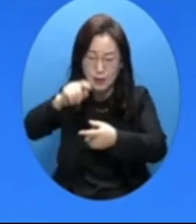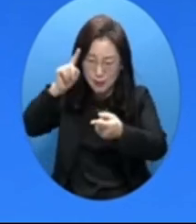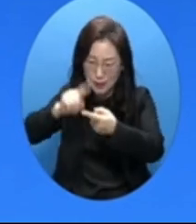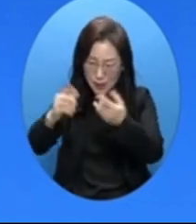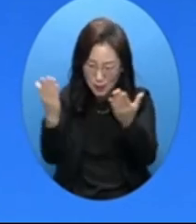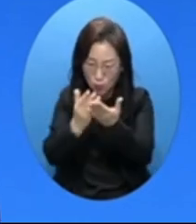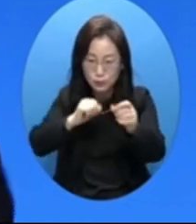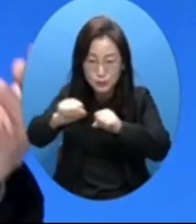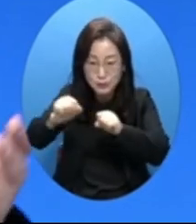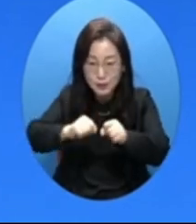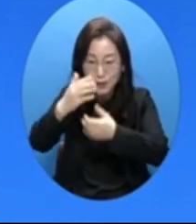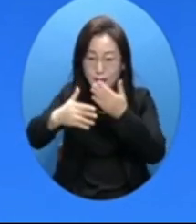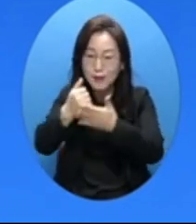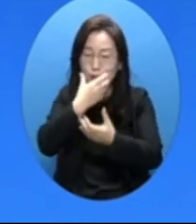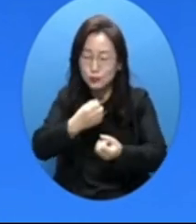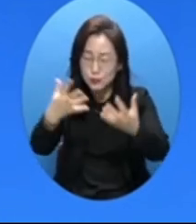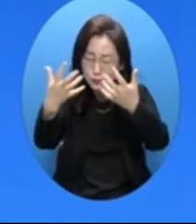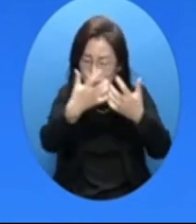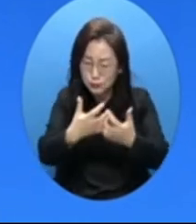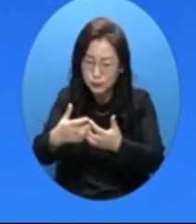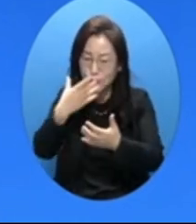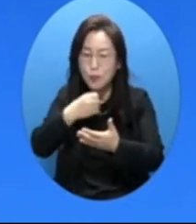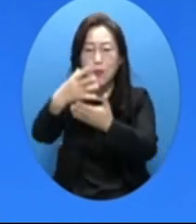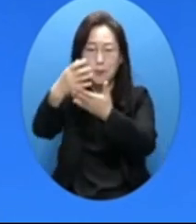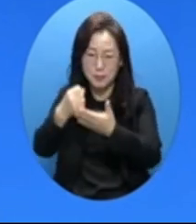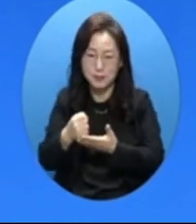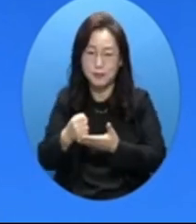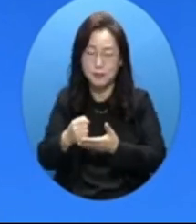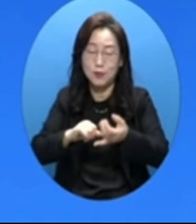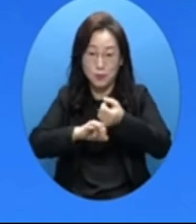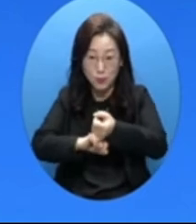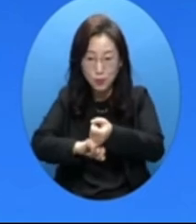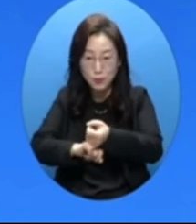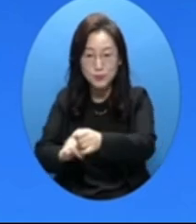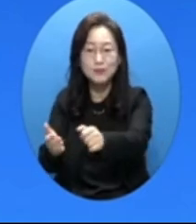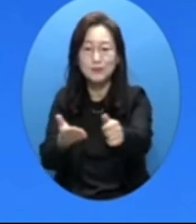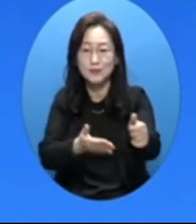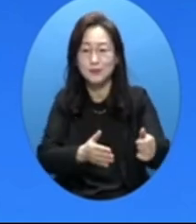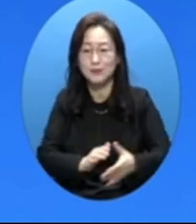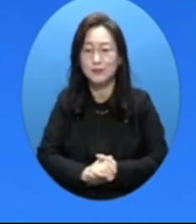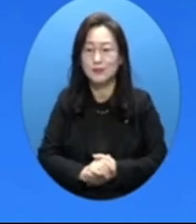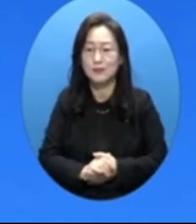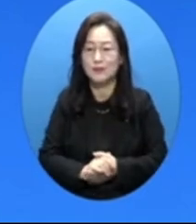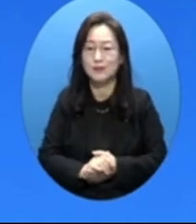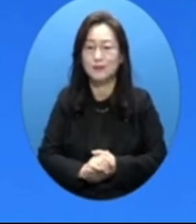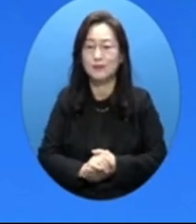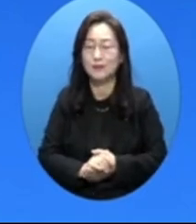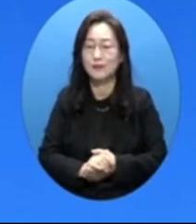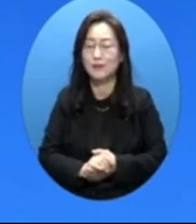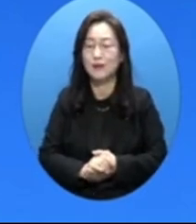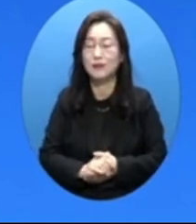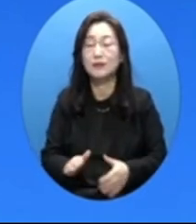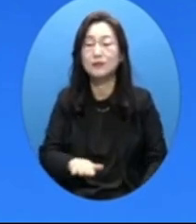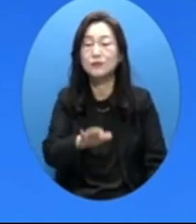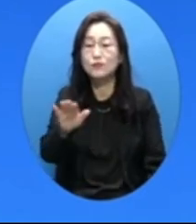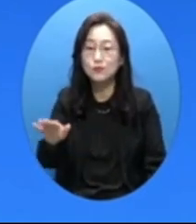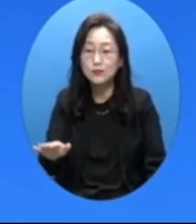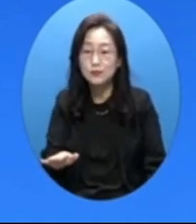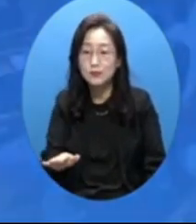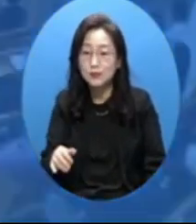하나님의 축복이 넘쳐난 그런 복된 삶을 살게 되는 여러분 모두가 되기를 바랍니다 그리고 우리는